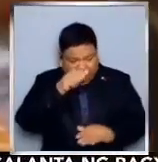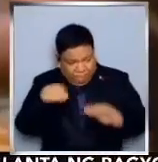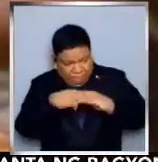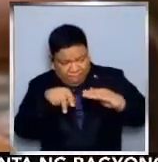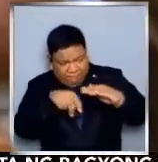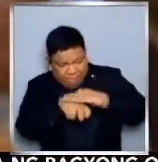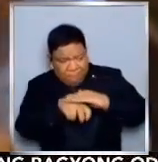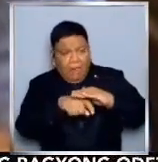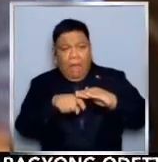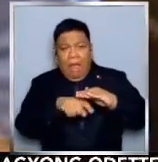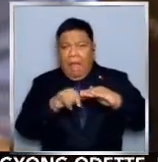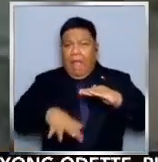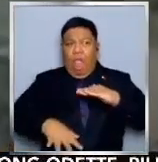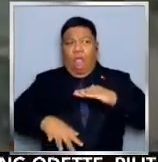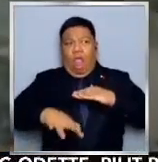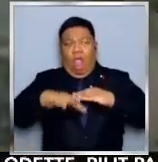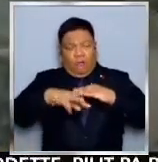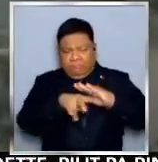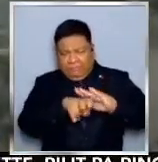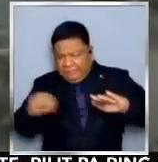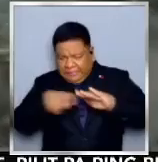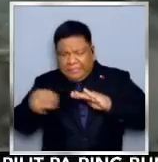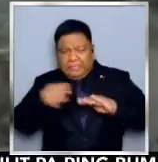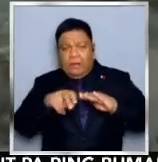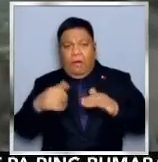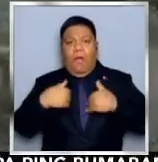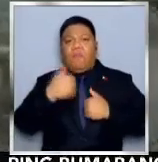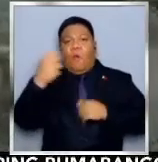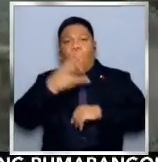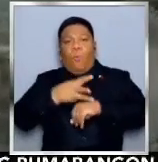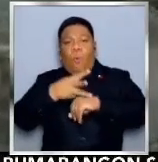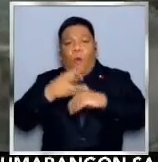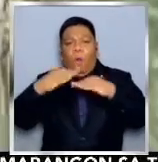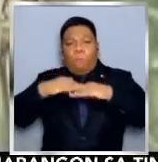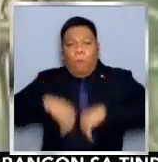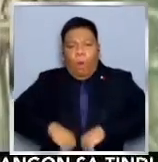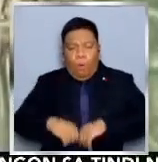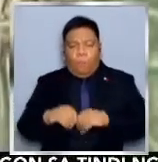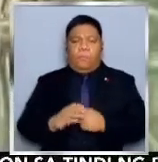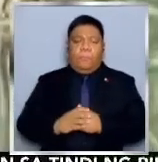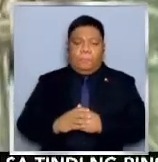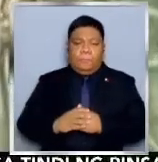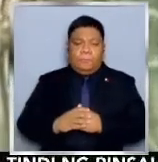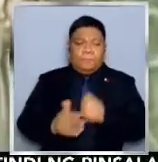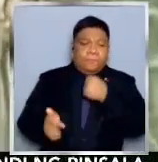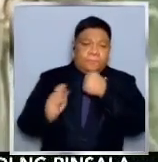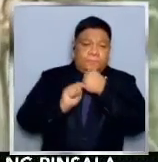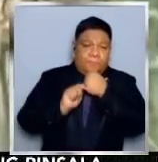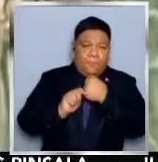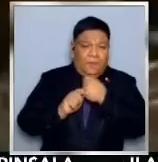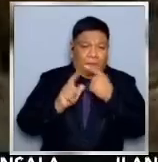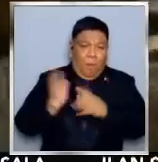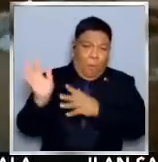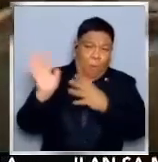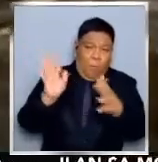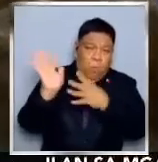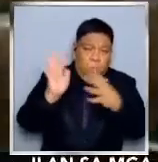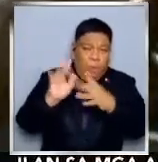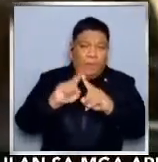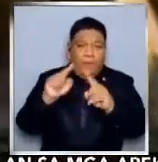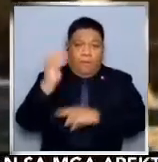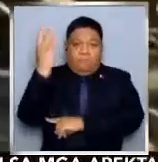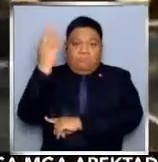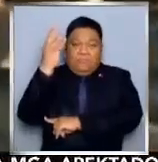mga aming kahoy bumagsak. Sa tindi ng lakas ng hangin, naputol at nabunot ang mga puno ng niyog. Hangin din